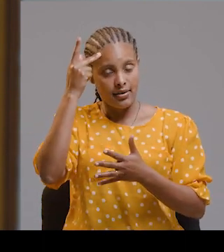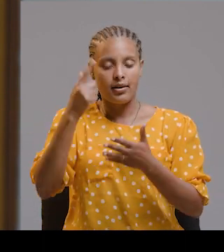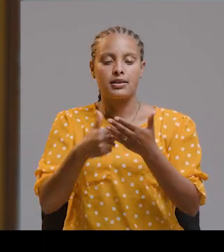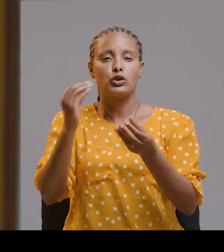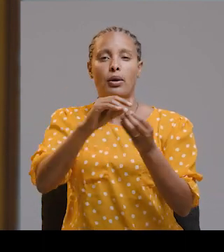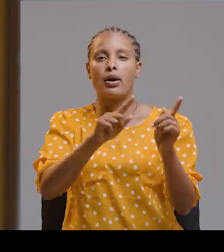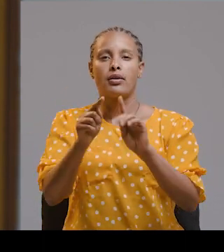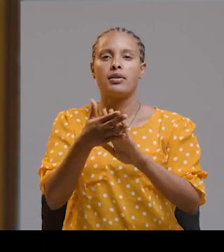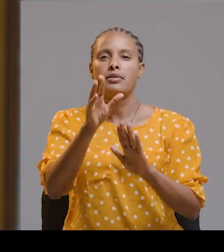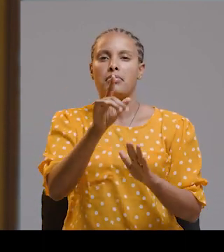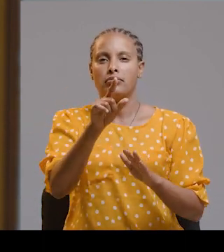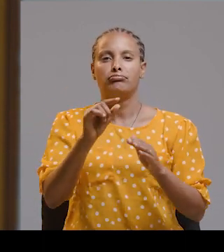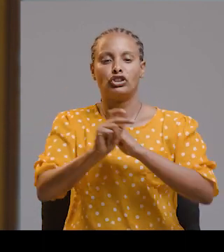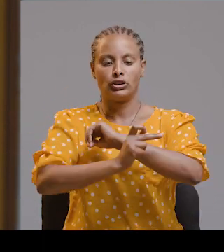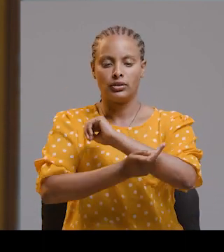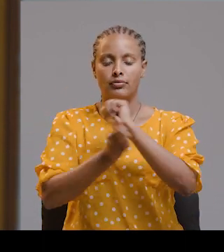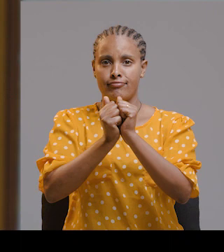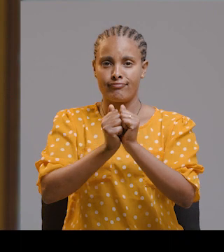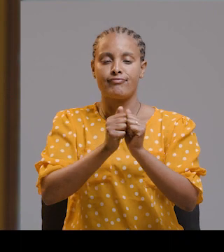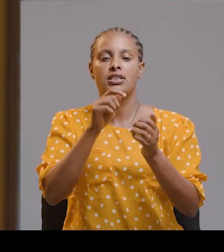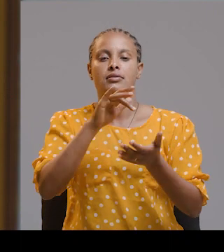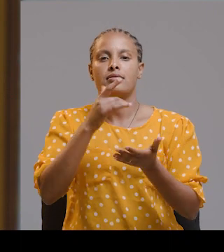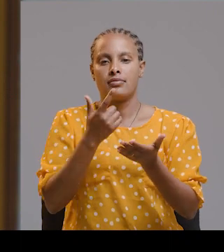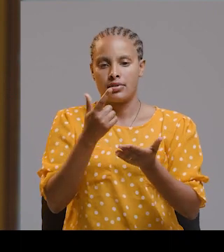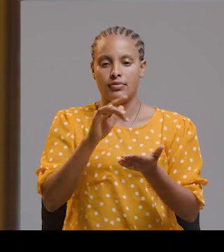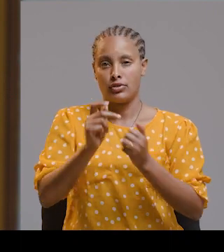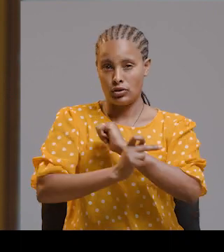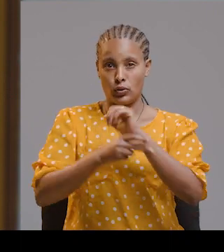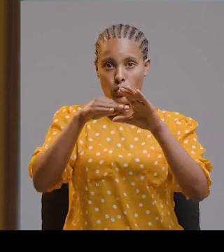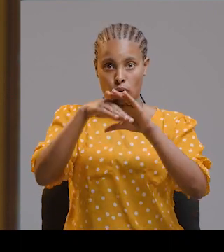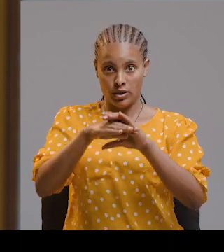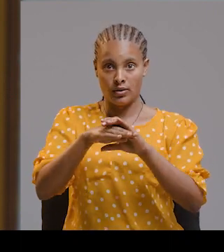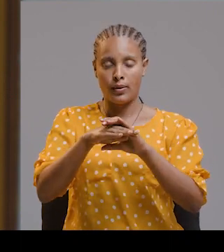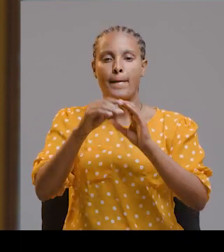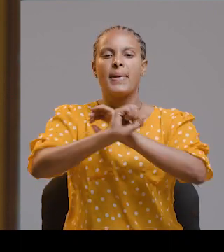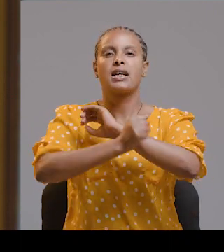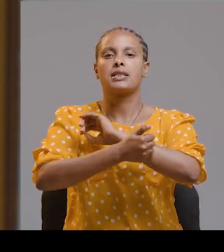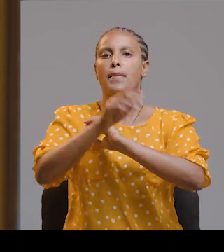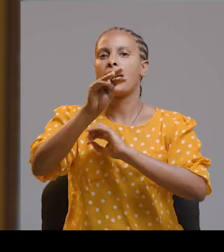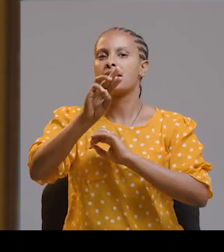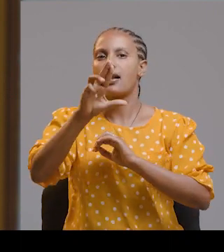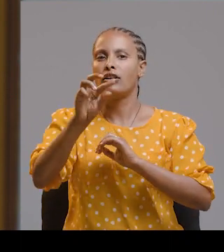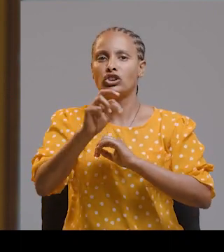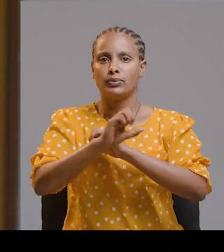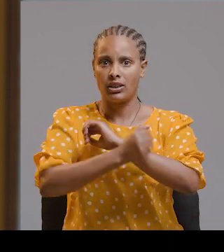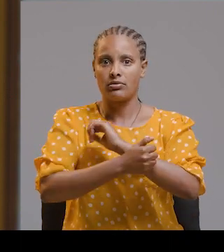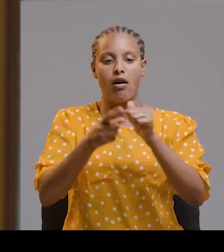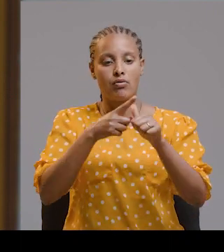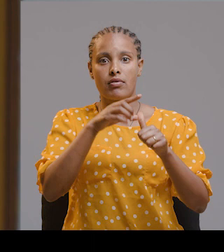که زاوچیدمو سرینتی مینتال هیلز سریفیس میپال درجه توست، مسراچ نه، کم مسراچ رو چون